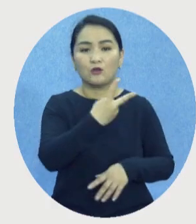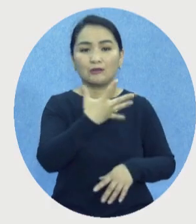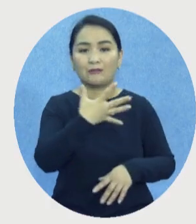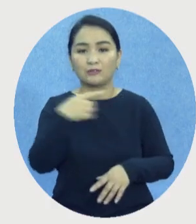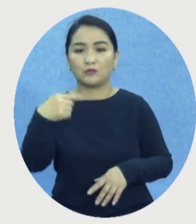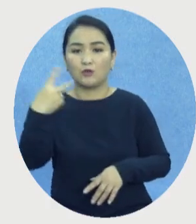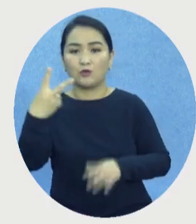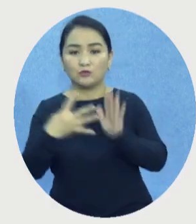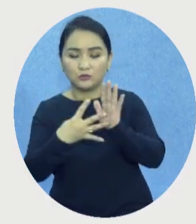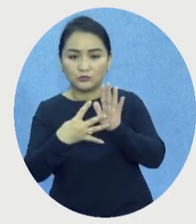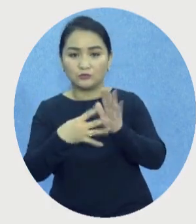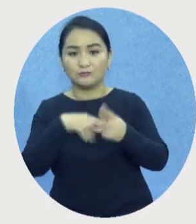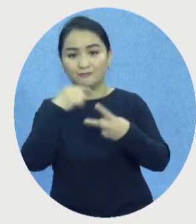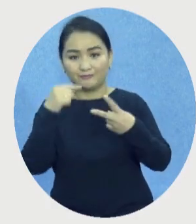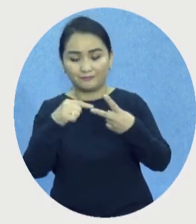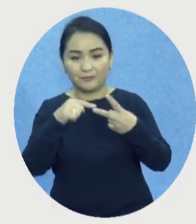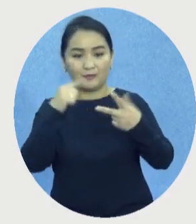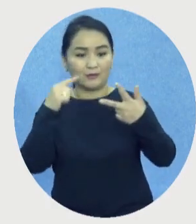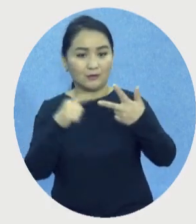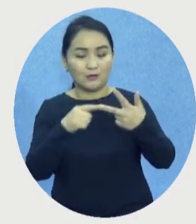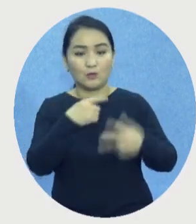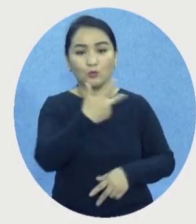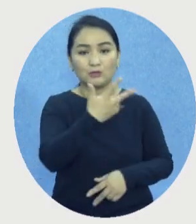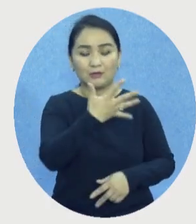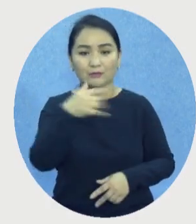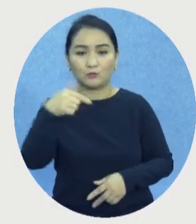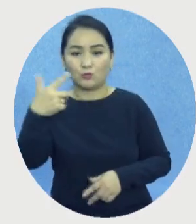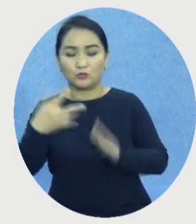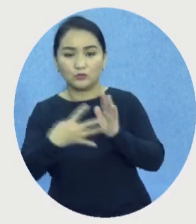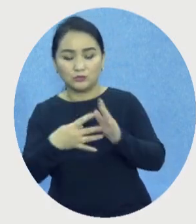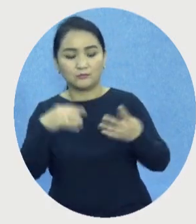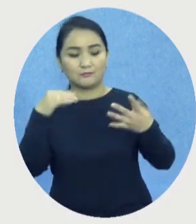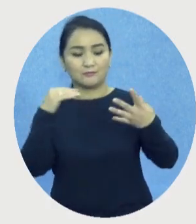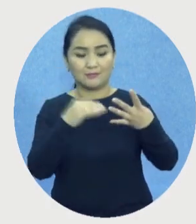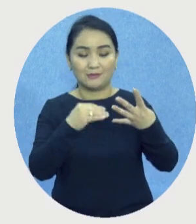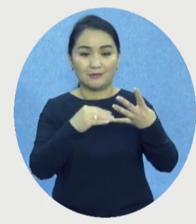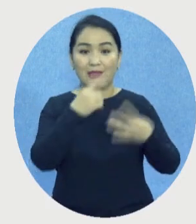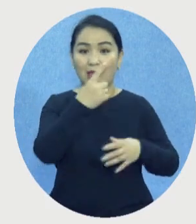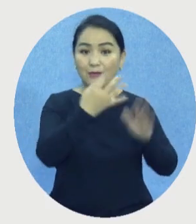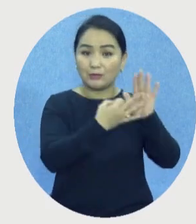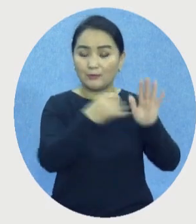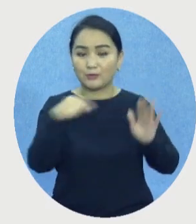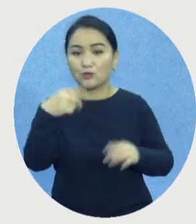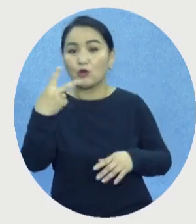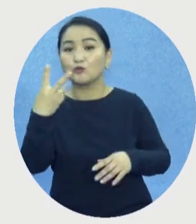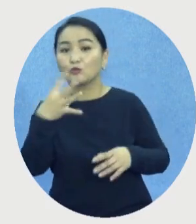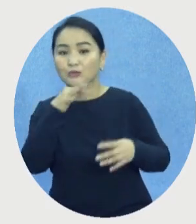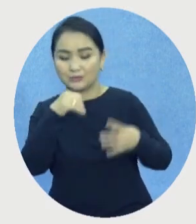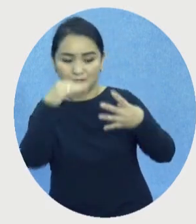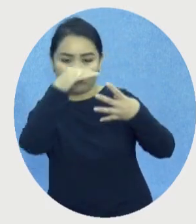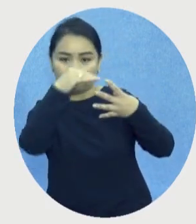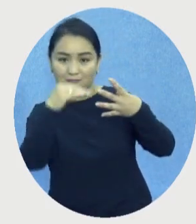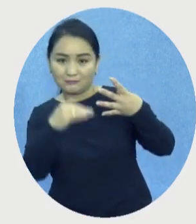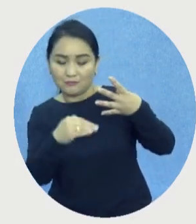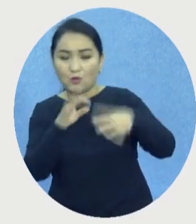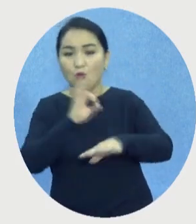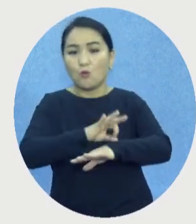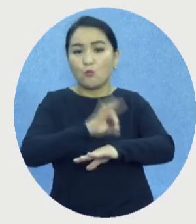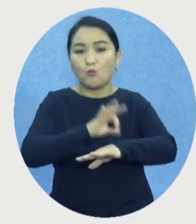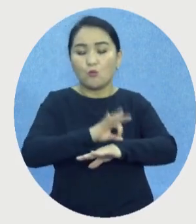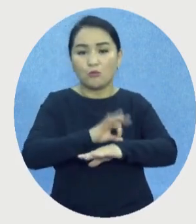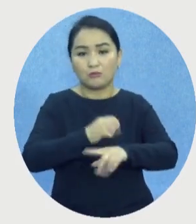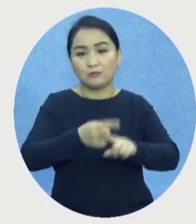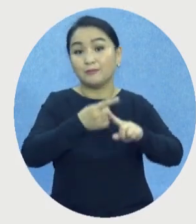за 35-аас 39 нас 18-аас 24 насныхан бол хамгийн өндөр энэ өвчлөлд бүртгэгдэж байгаа юм насныхан болж байна.